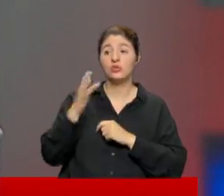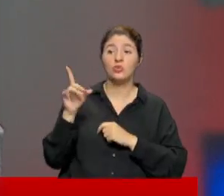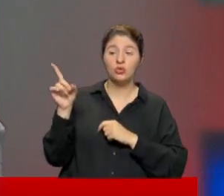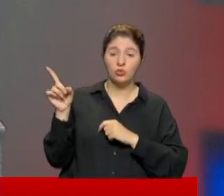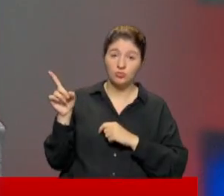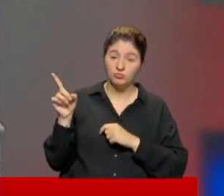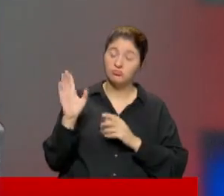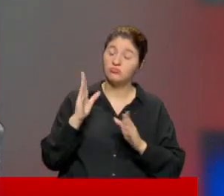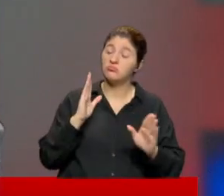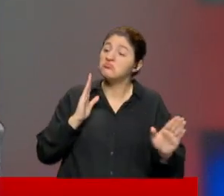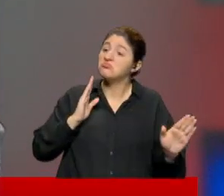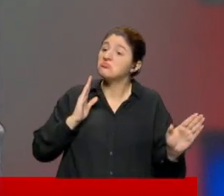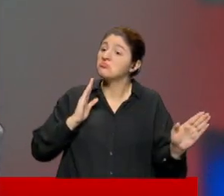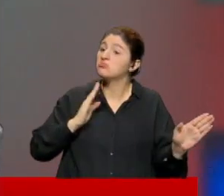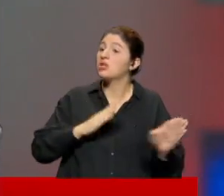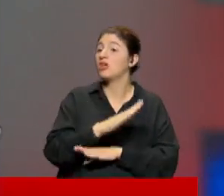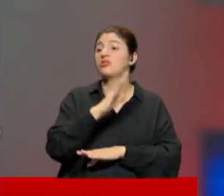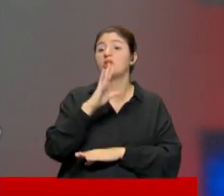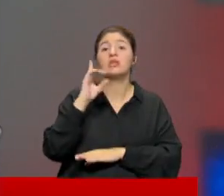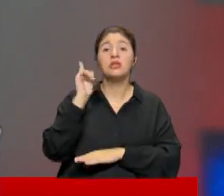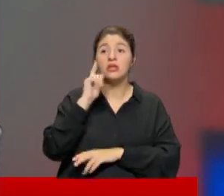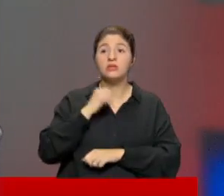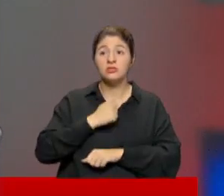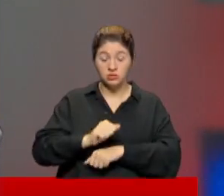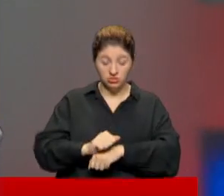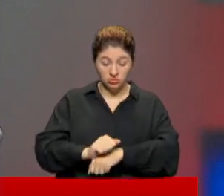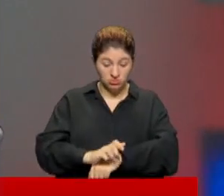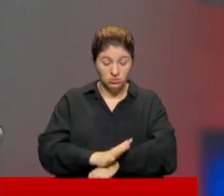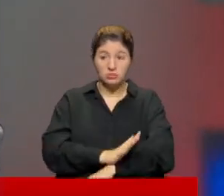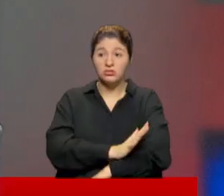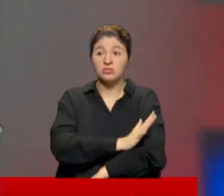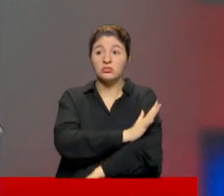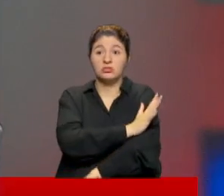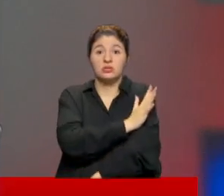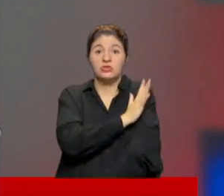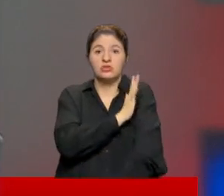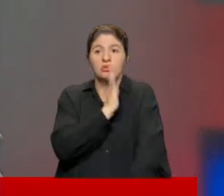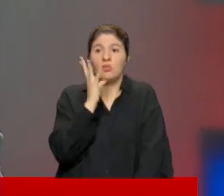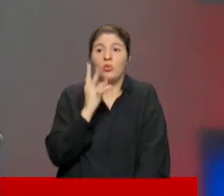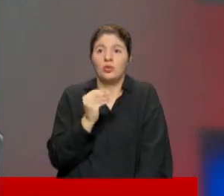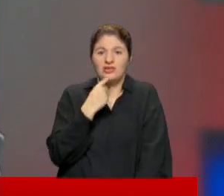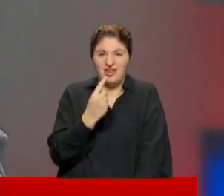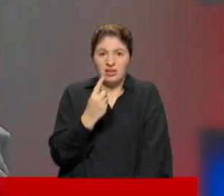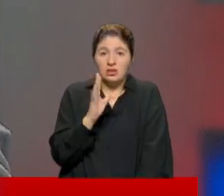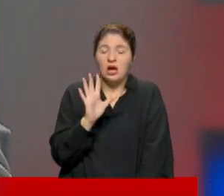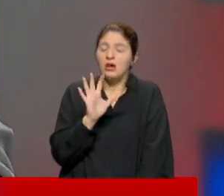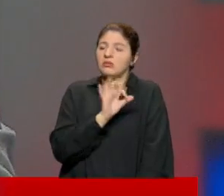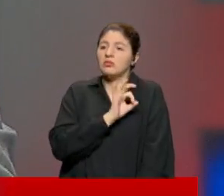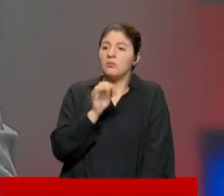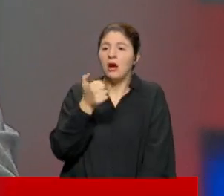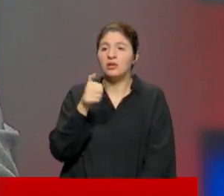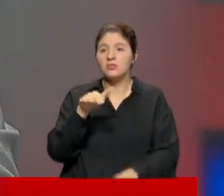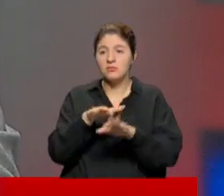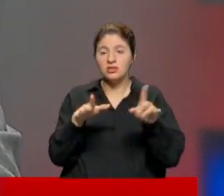ediyorum Hakikaten dinlerken Tüylerim ürperdi Tiken Tiken oldu deriz ya işte